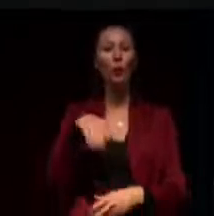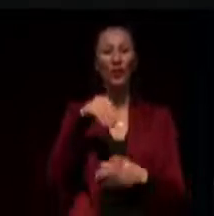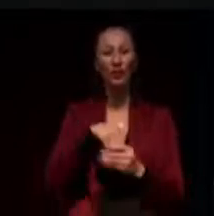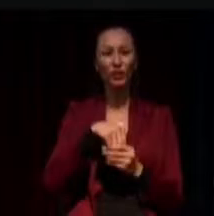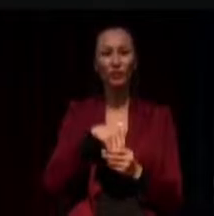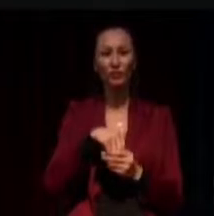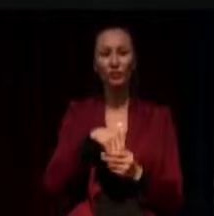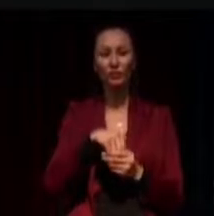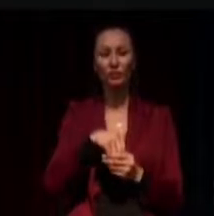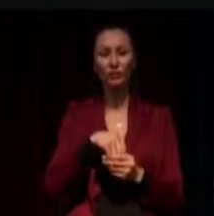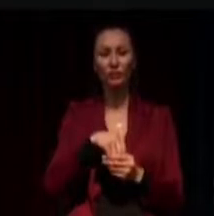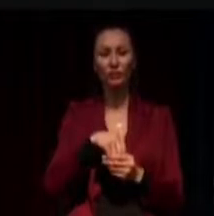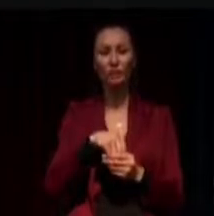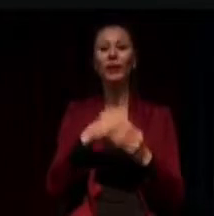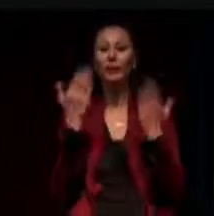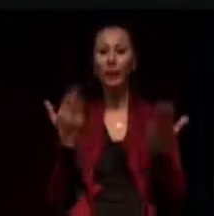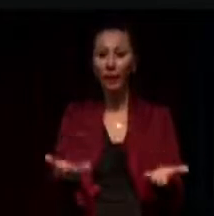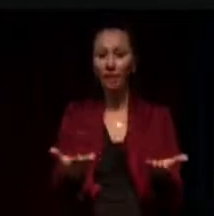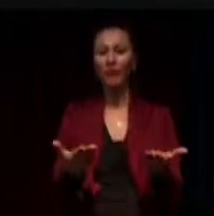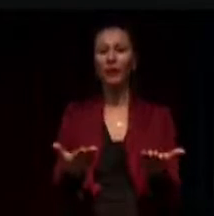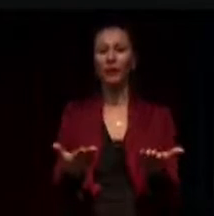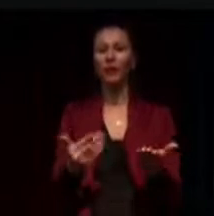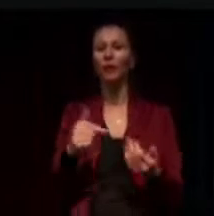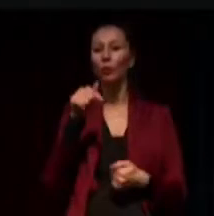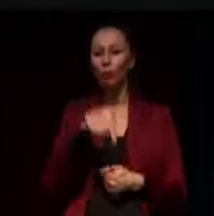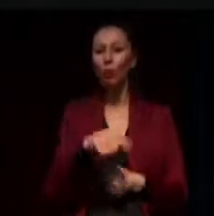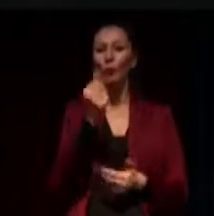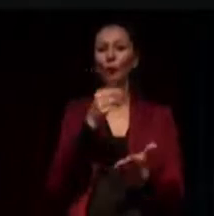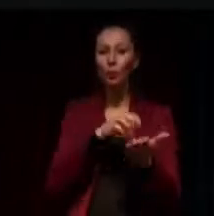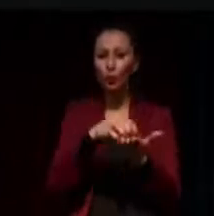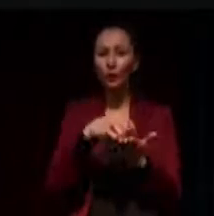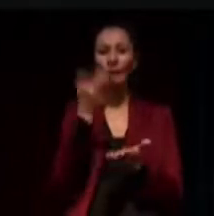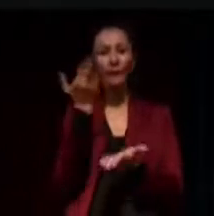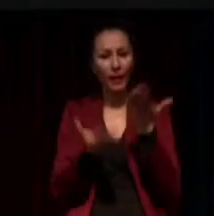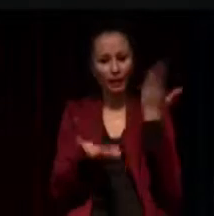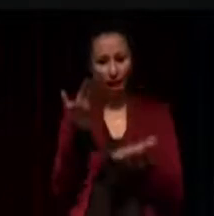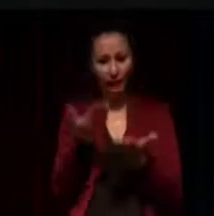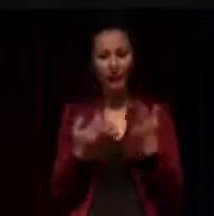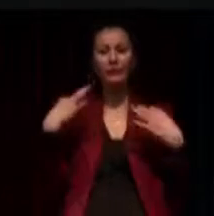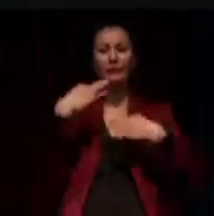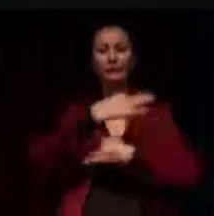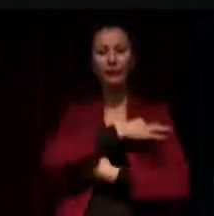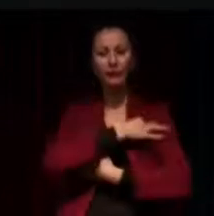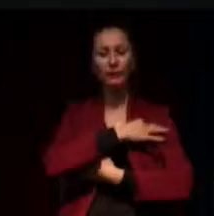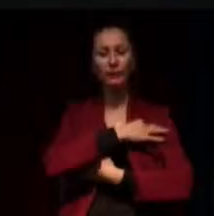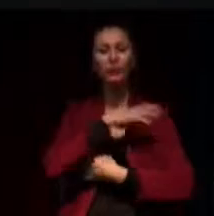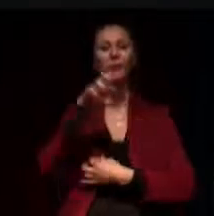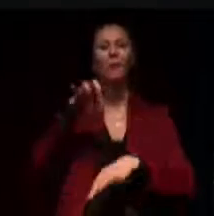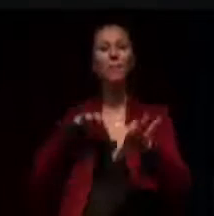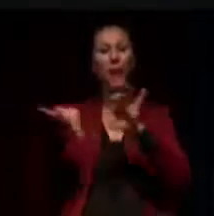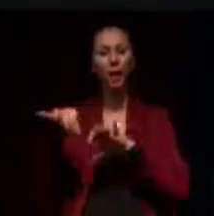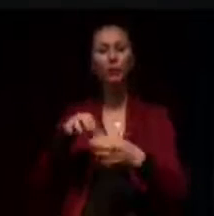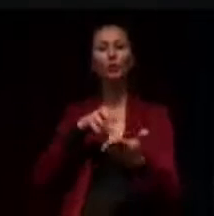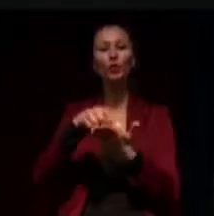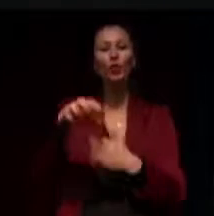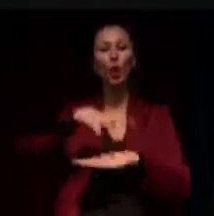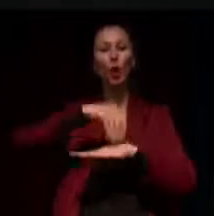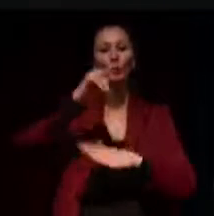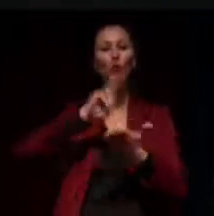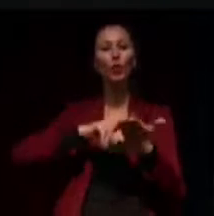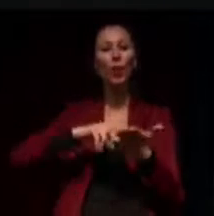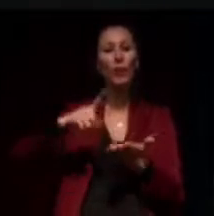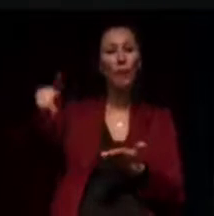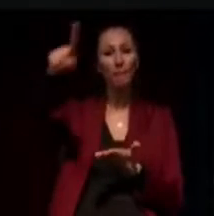için tabii ki bu bütçeyi değerlendiren Sayın Plan ve Bütçe Komisyonu